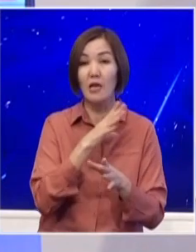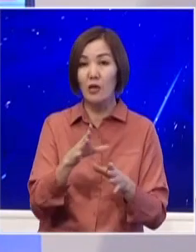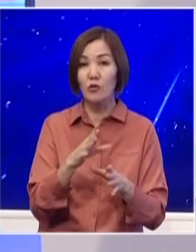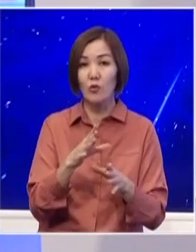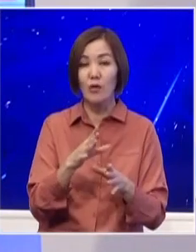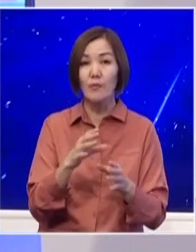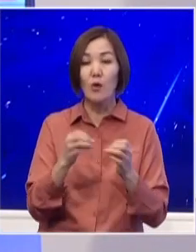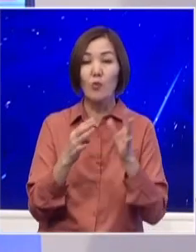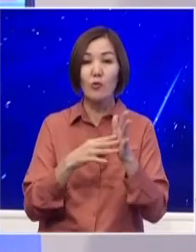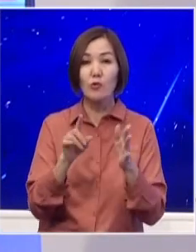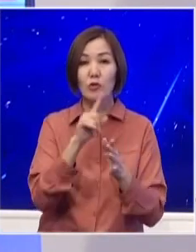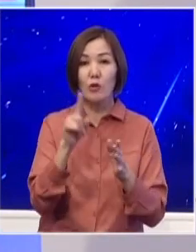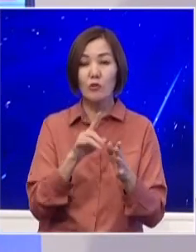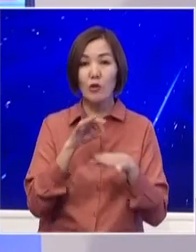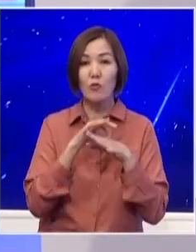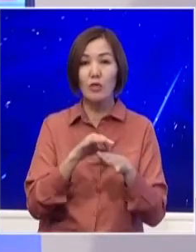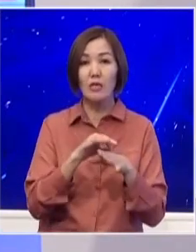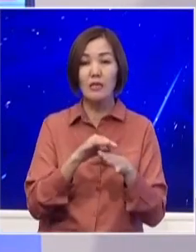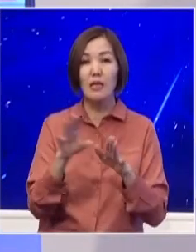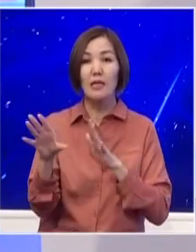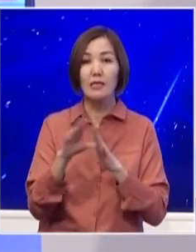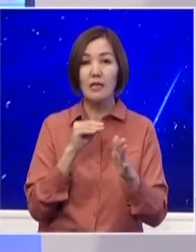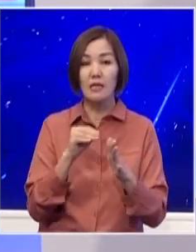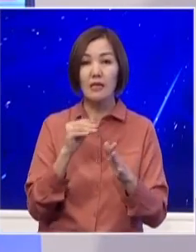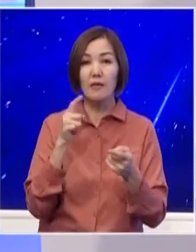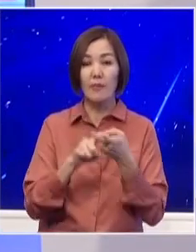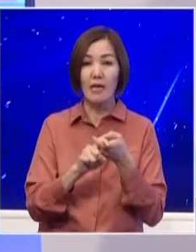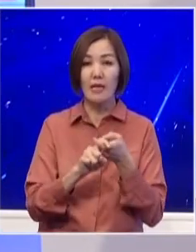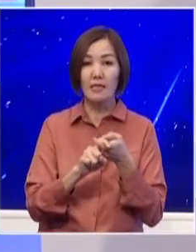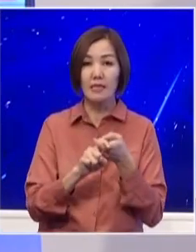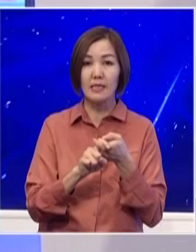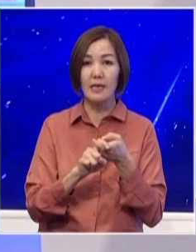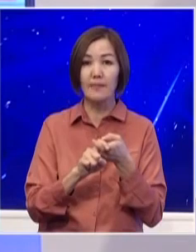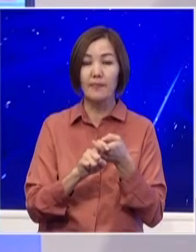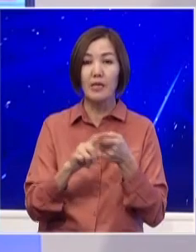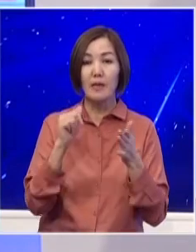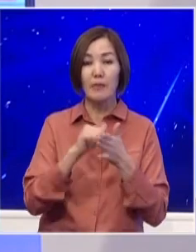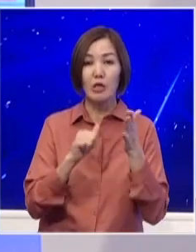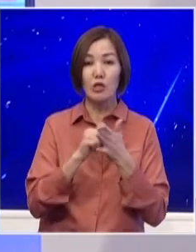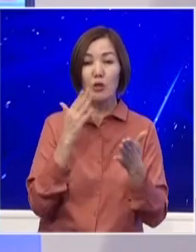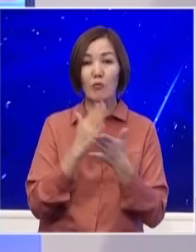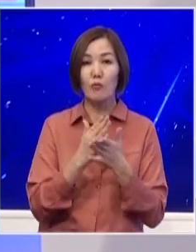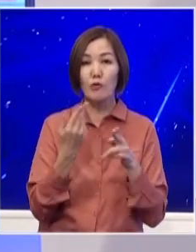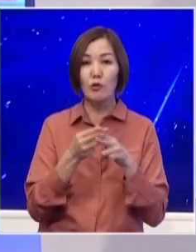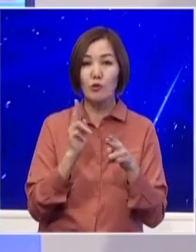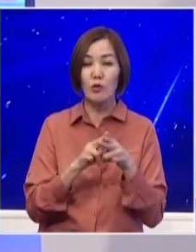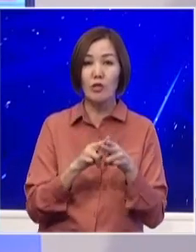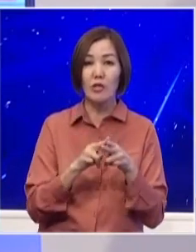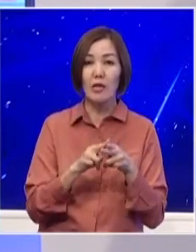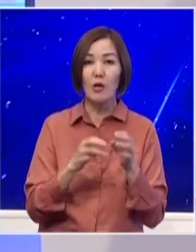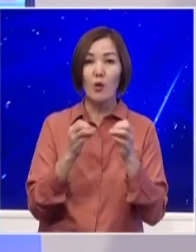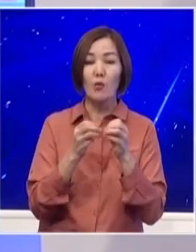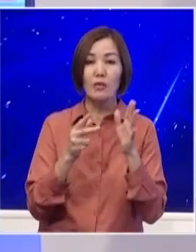жарияланған жоқ. Оған 19-шы наурызда өтетін кезектен тыс мәжіліс пен жергілікті мәслихаттар депутаттарының сайлауы себеп болуы